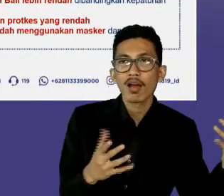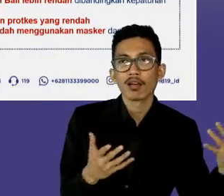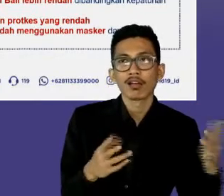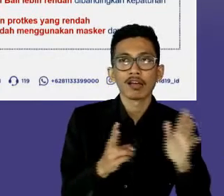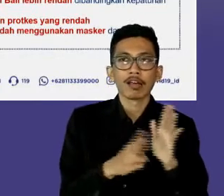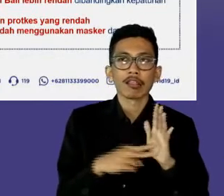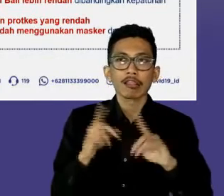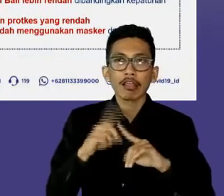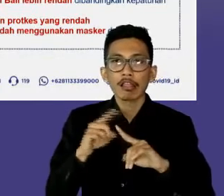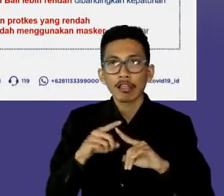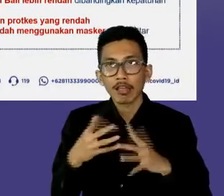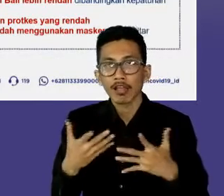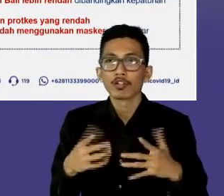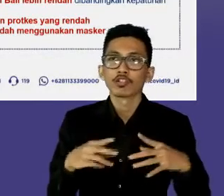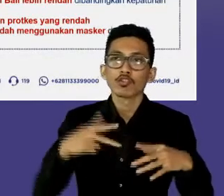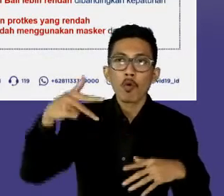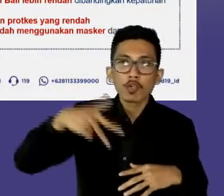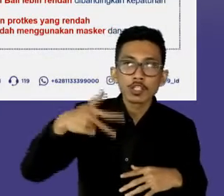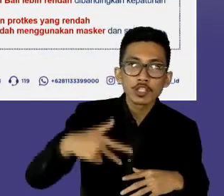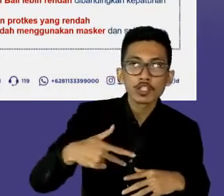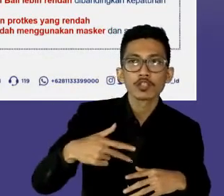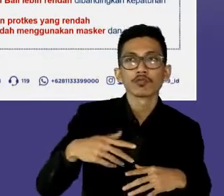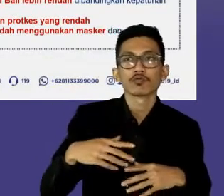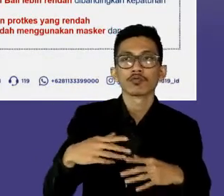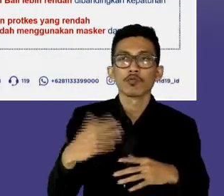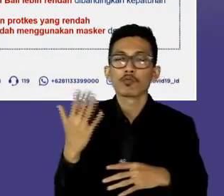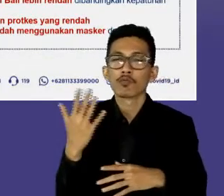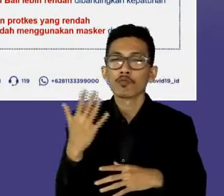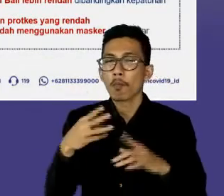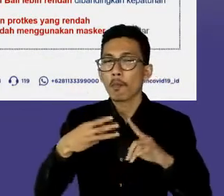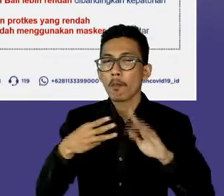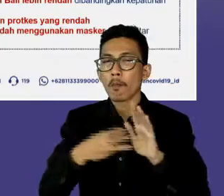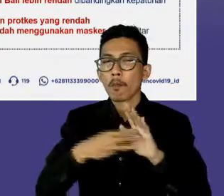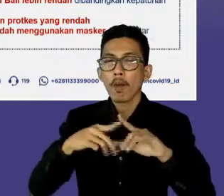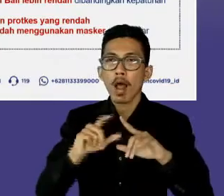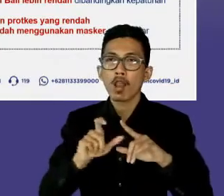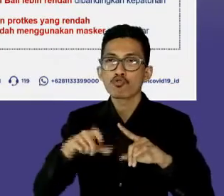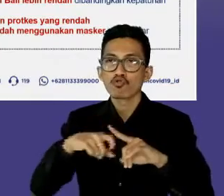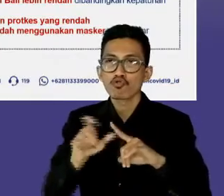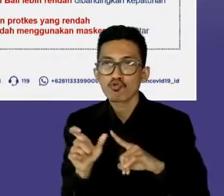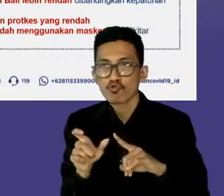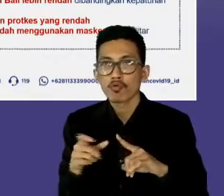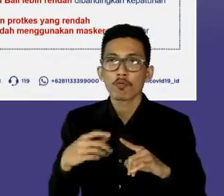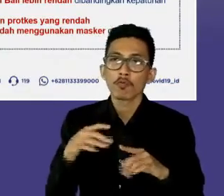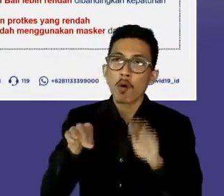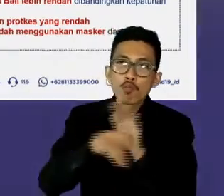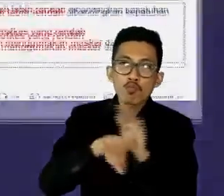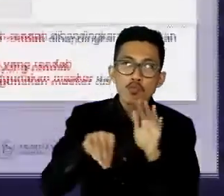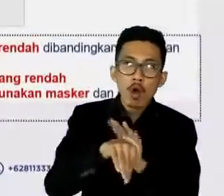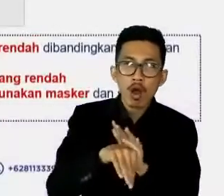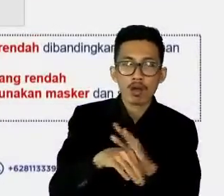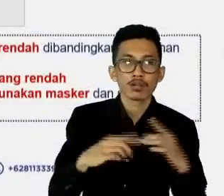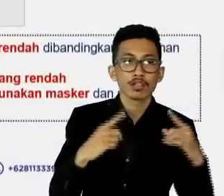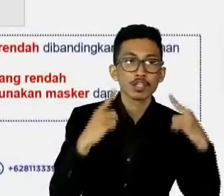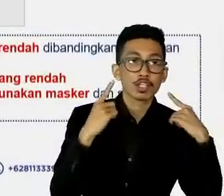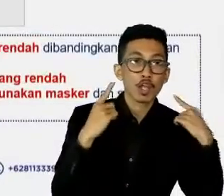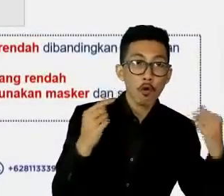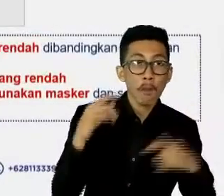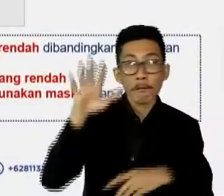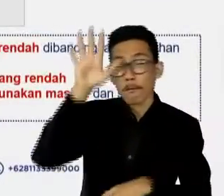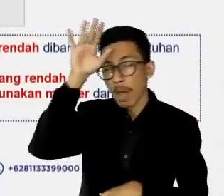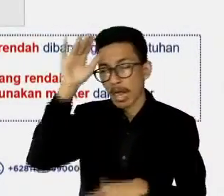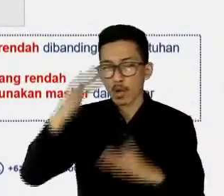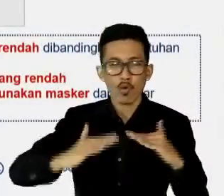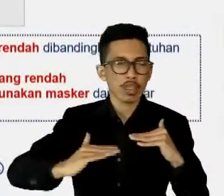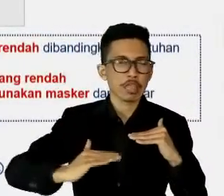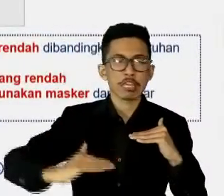Kalimantan, Sulawesi, Maluku, Papua, Jawa dan Bali. Sebenarnya relatif memang kepatuhan di Pulau Jawa dan Bali ini lebih tinggi dibandingkan dengan pulau-pulau